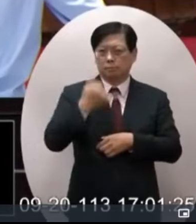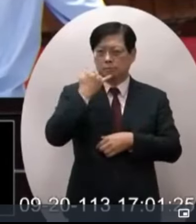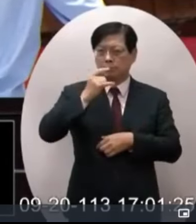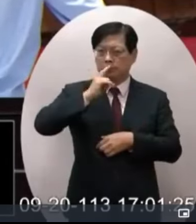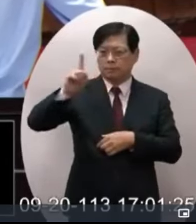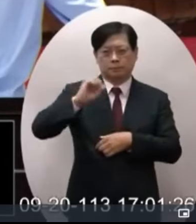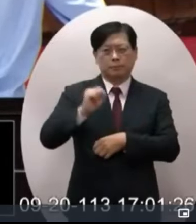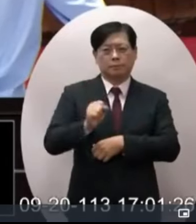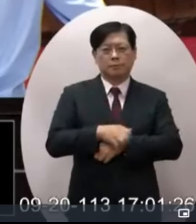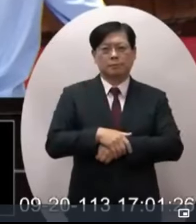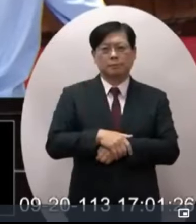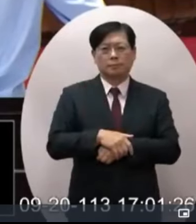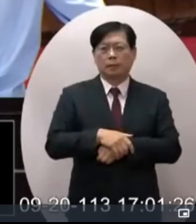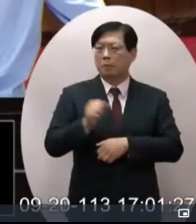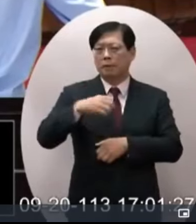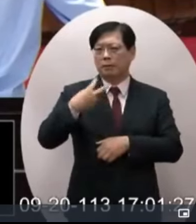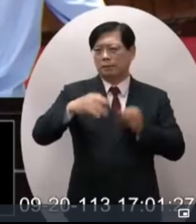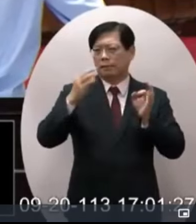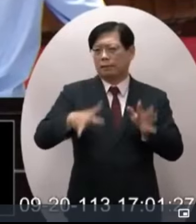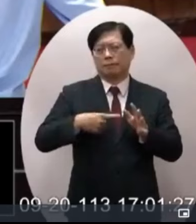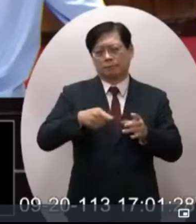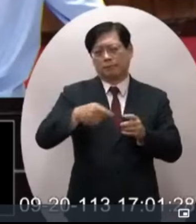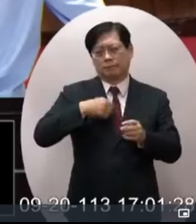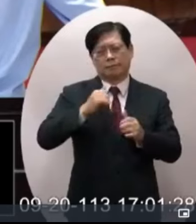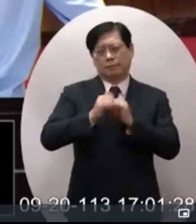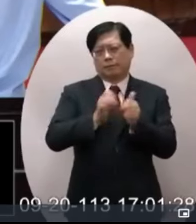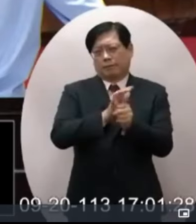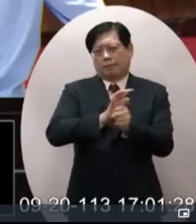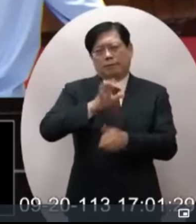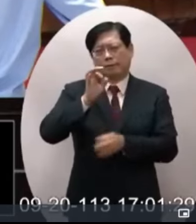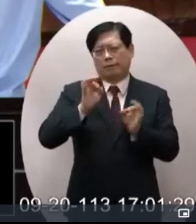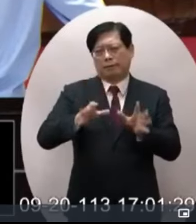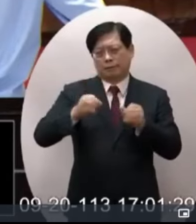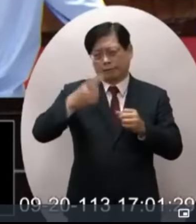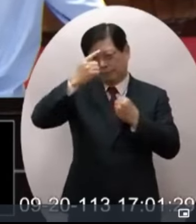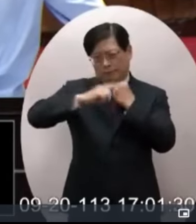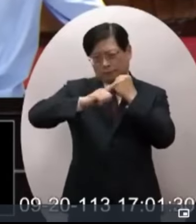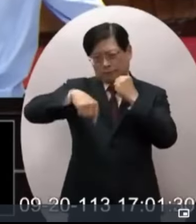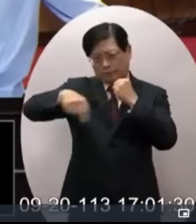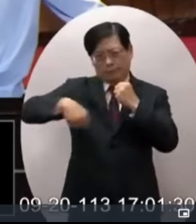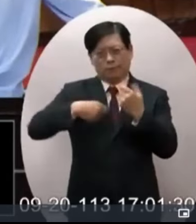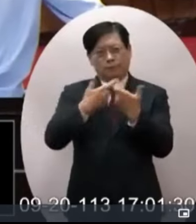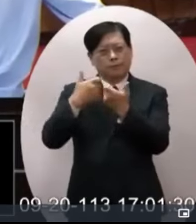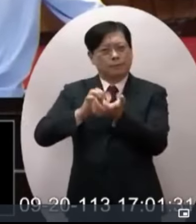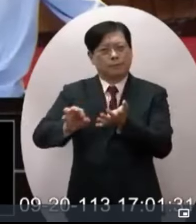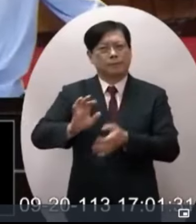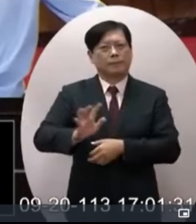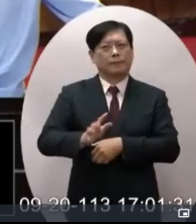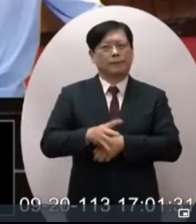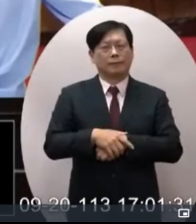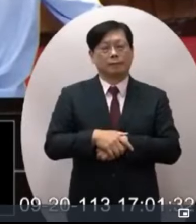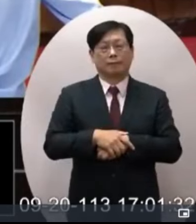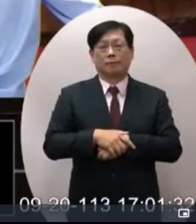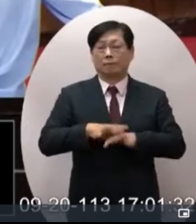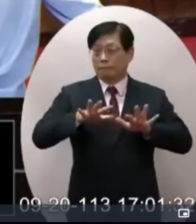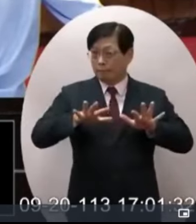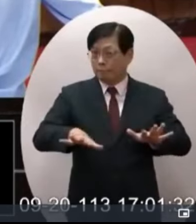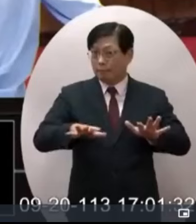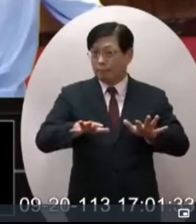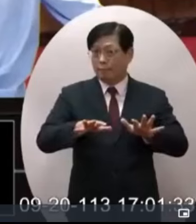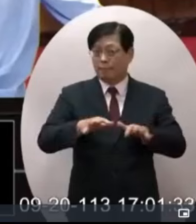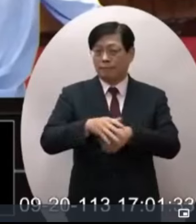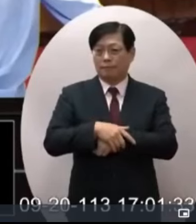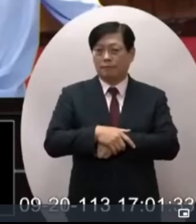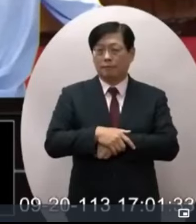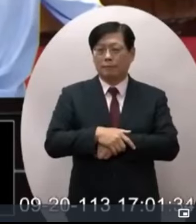起非常上诉，不要再浪费我们的社会资源、司法资源。所以我要讲的是，今天虽